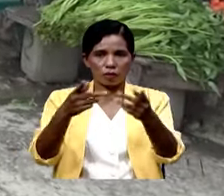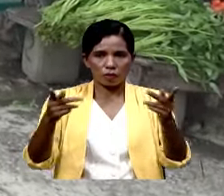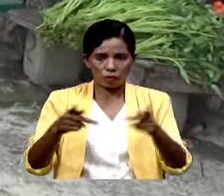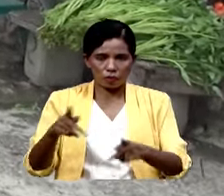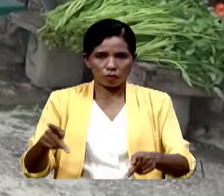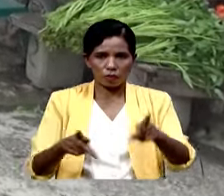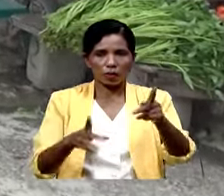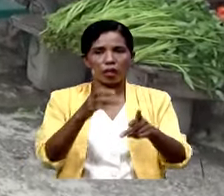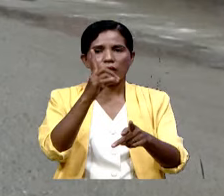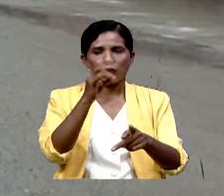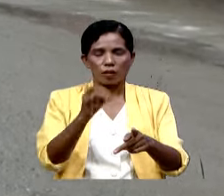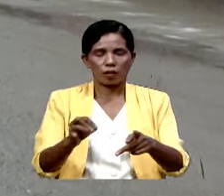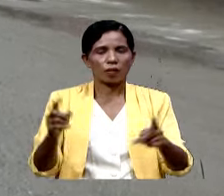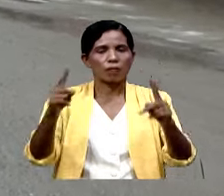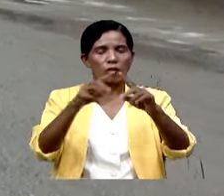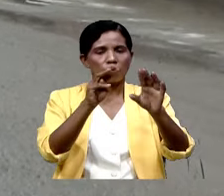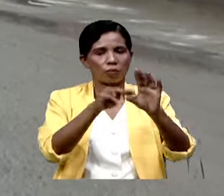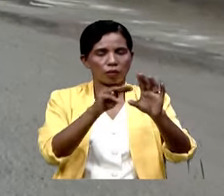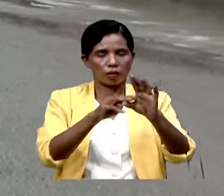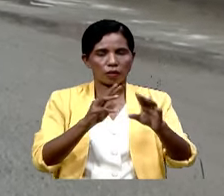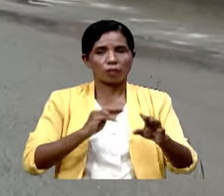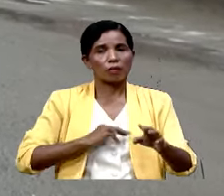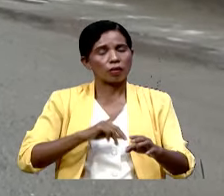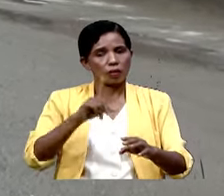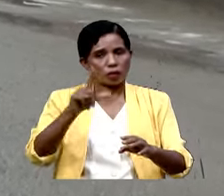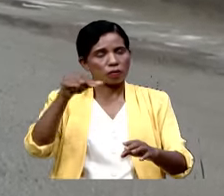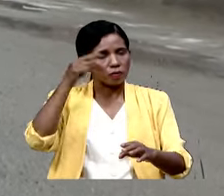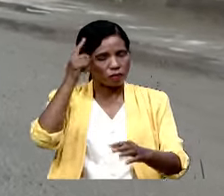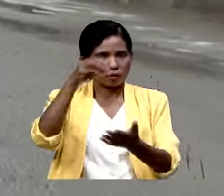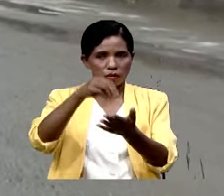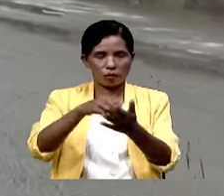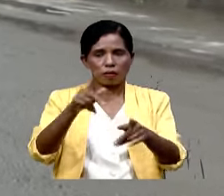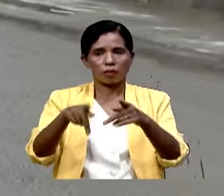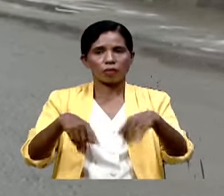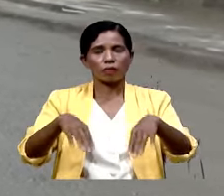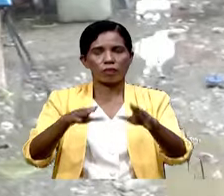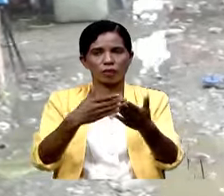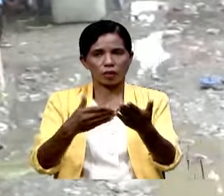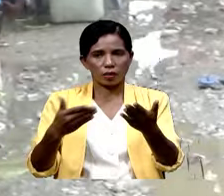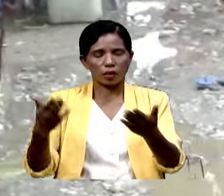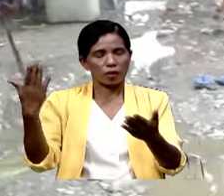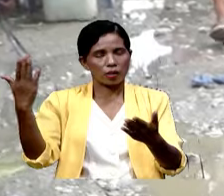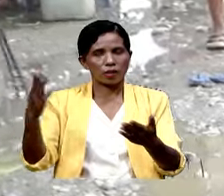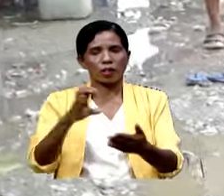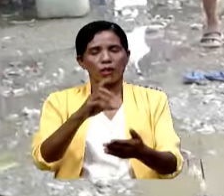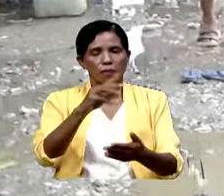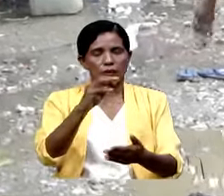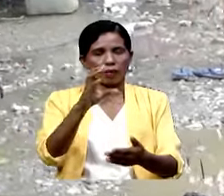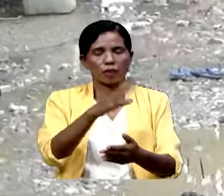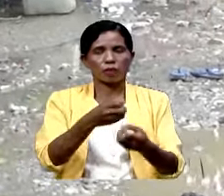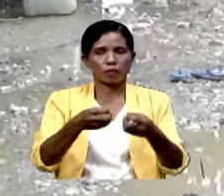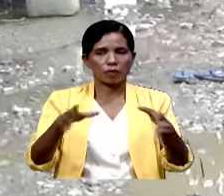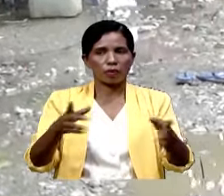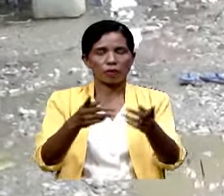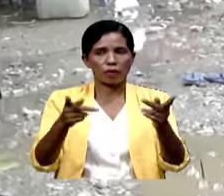sira iha kapital dili, ba mercado manlewana. Governo mos avisa ona ba negosiante sira nebe fansasan iha elem loi, ho di hamamuk fatin